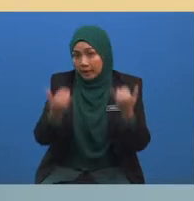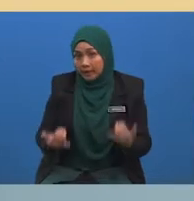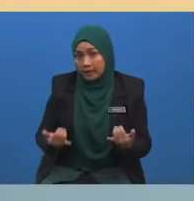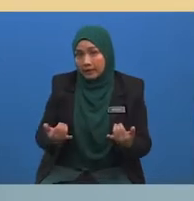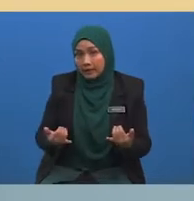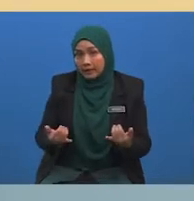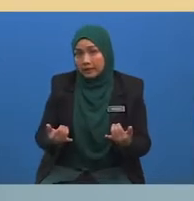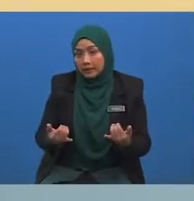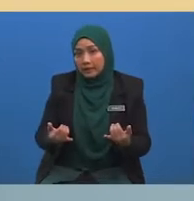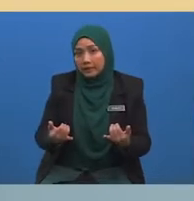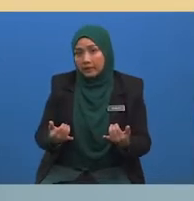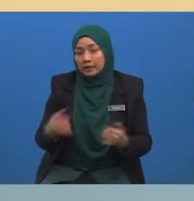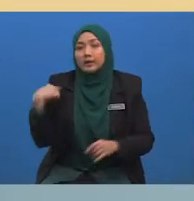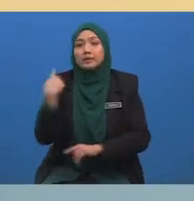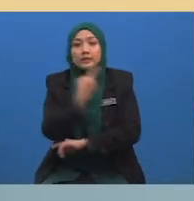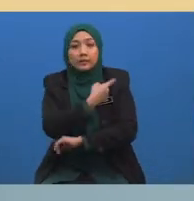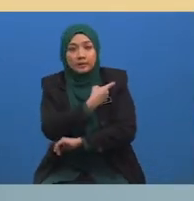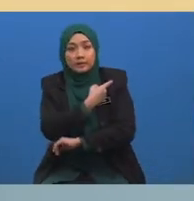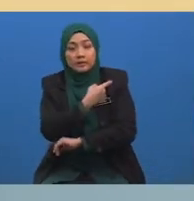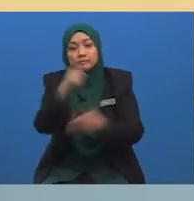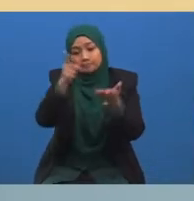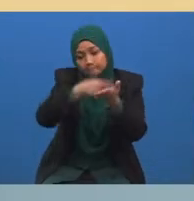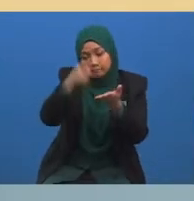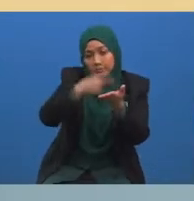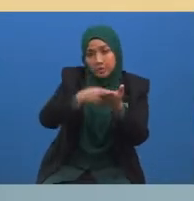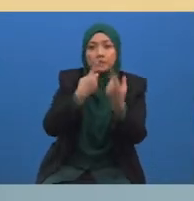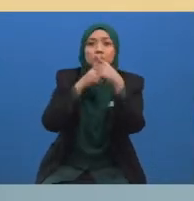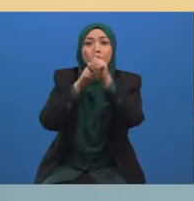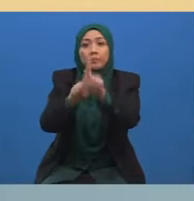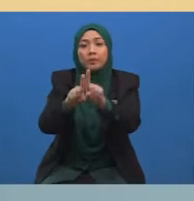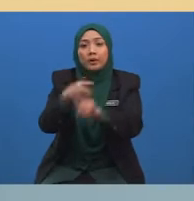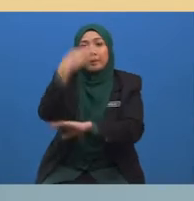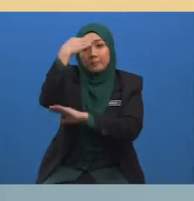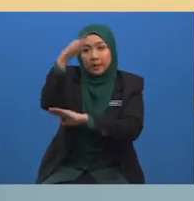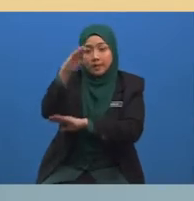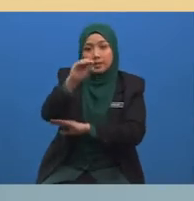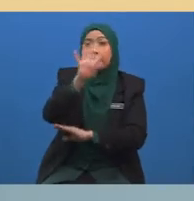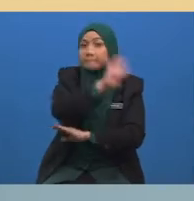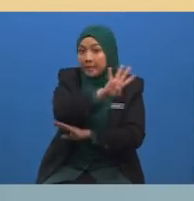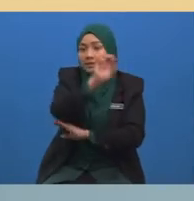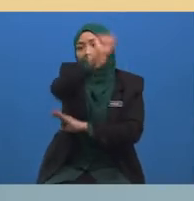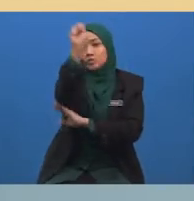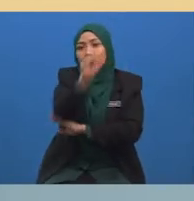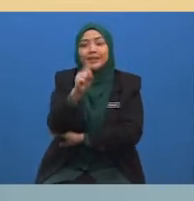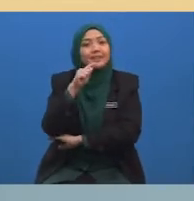Sekarang, marilah sama-sama kita semak jawapan bagi keempat-empat soalan